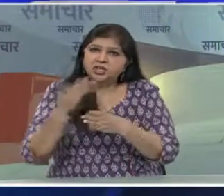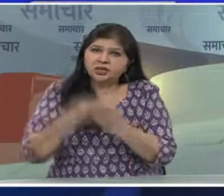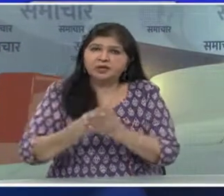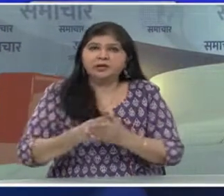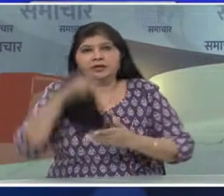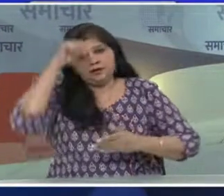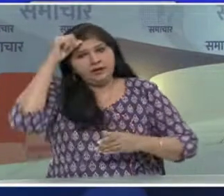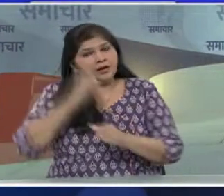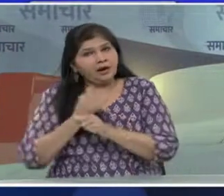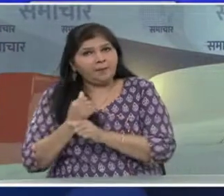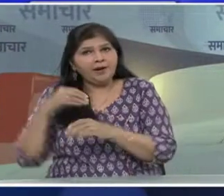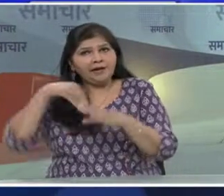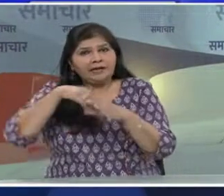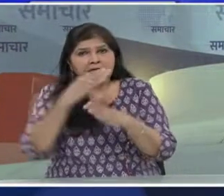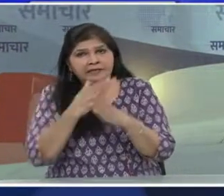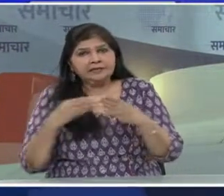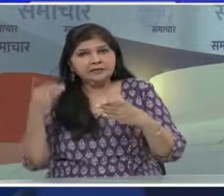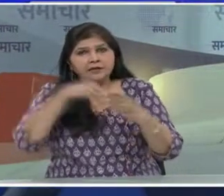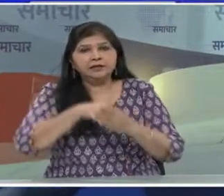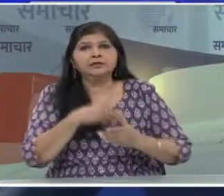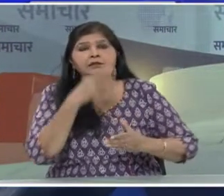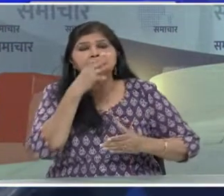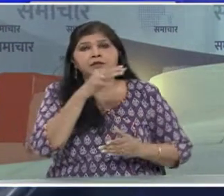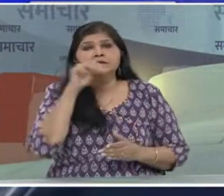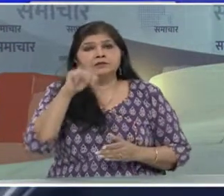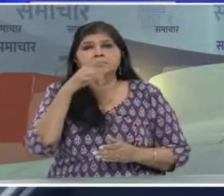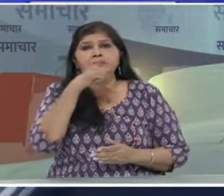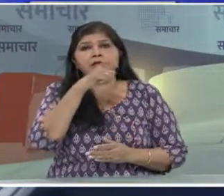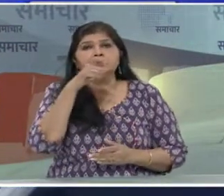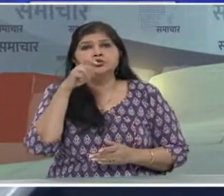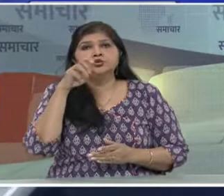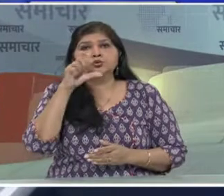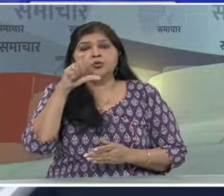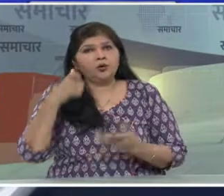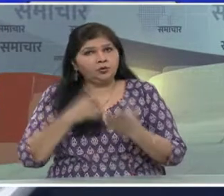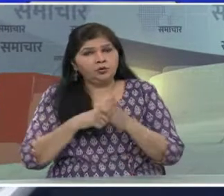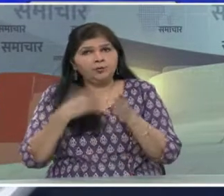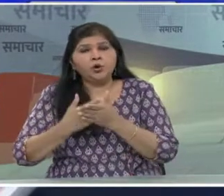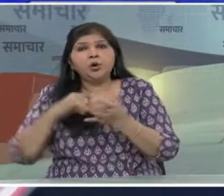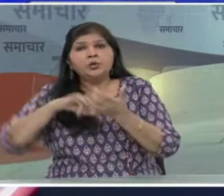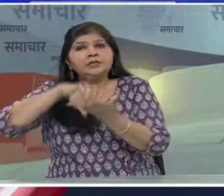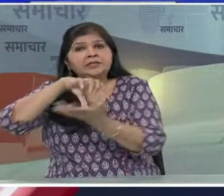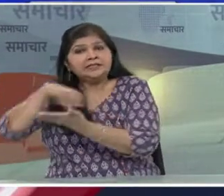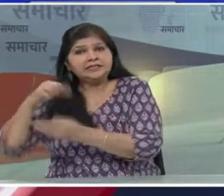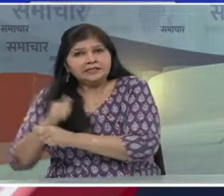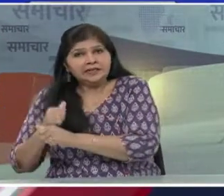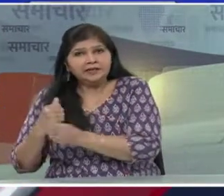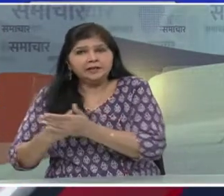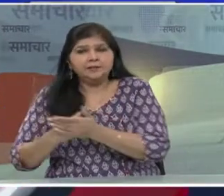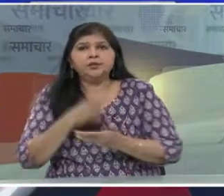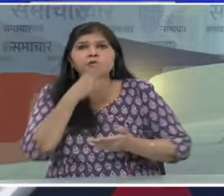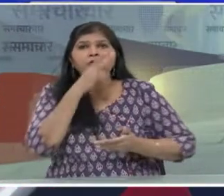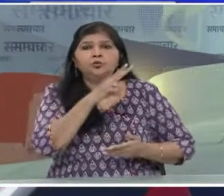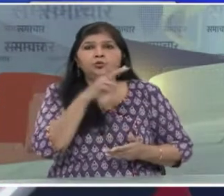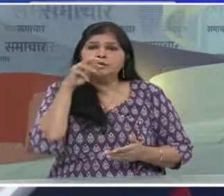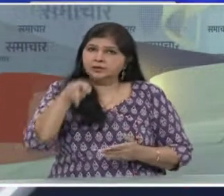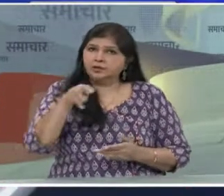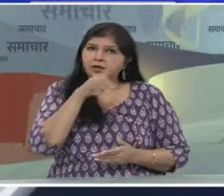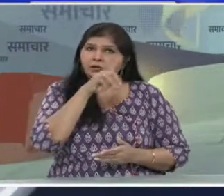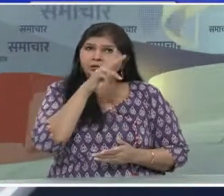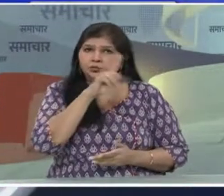हिस्सा 3,700 करोड़ रुपया होगा और राज्य की सरकारों का हिस्सा 2,211 करोड़ रुपया